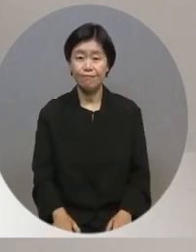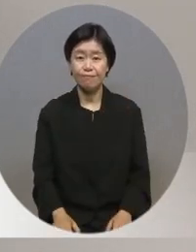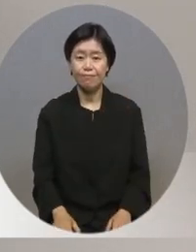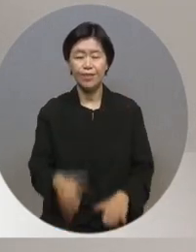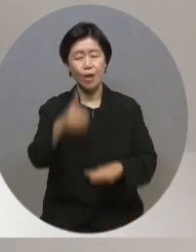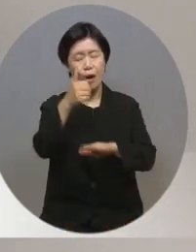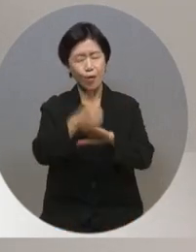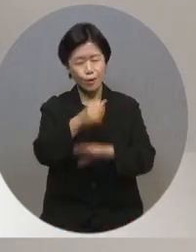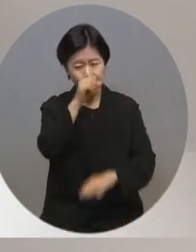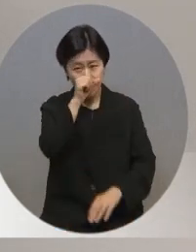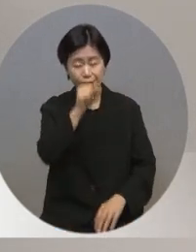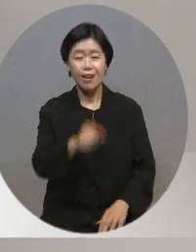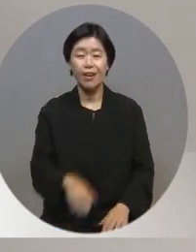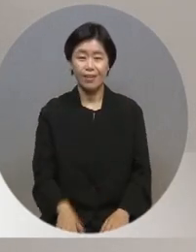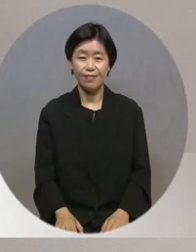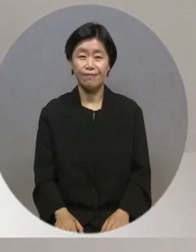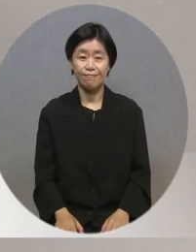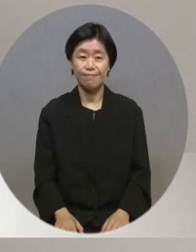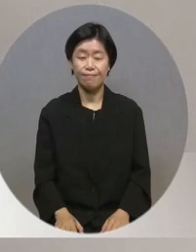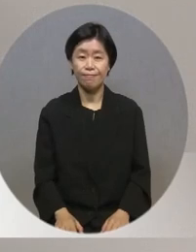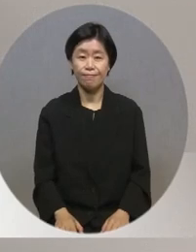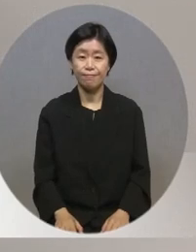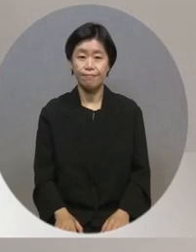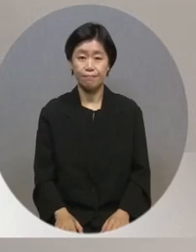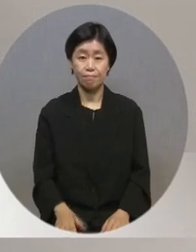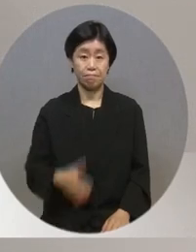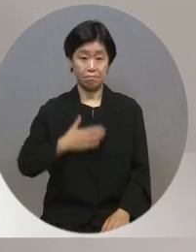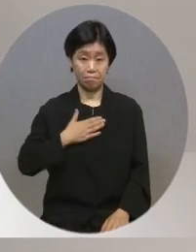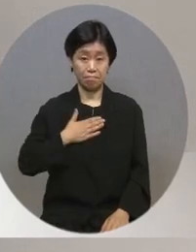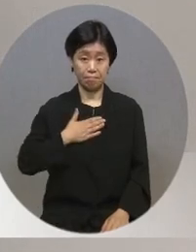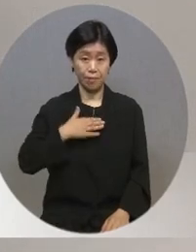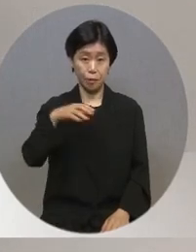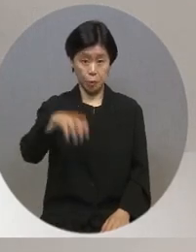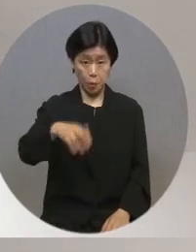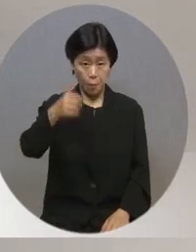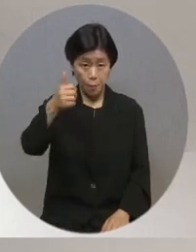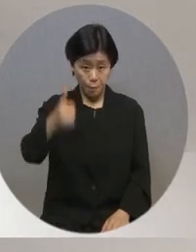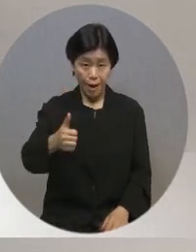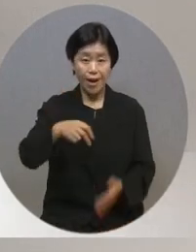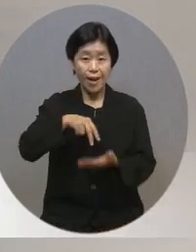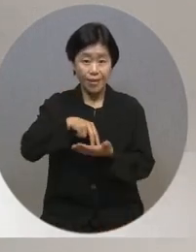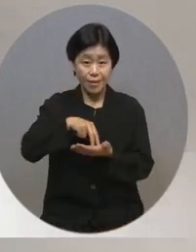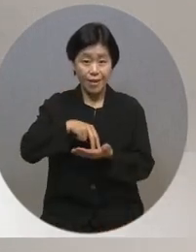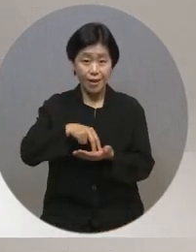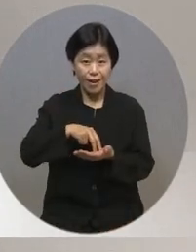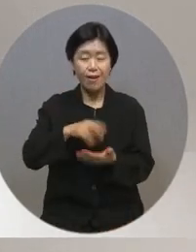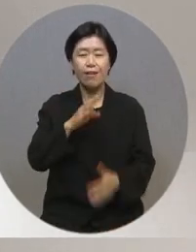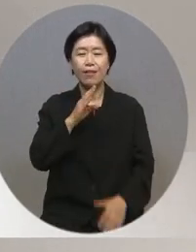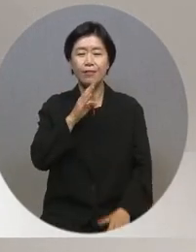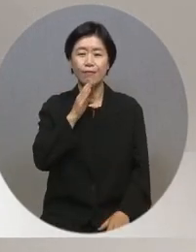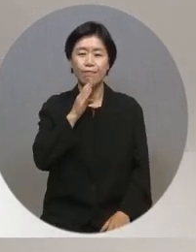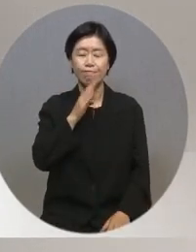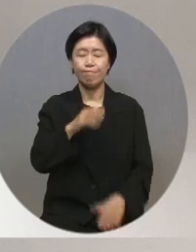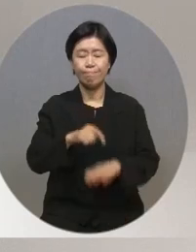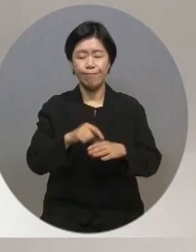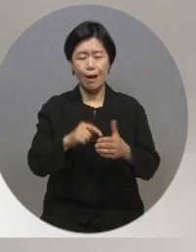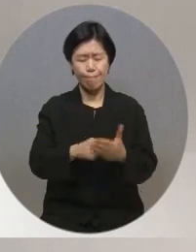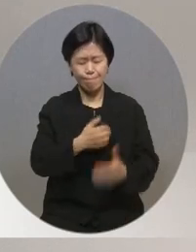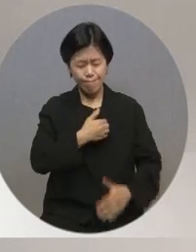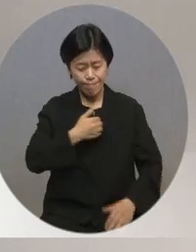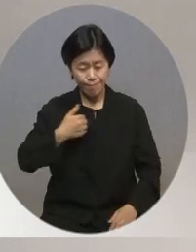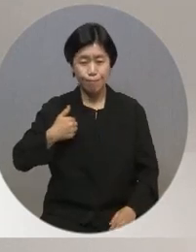이렇게 좋은 결과를 맺을 수 있습니다. 그래서 저는 정말 지회장으로서 너무